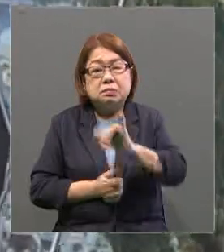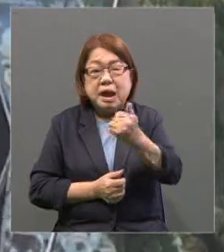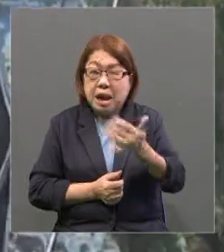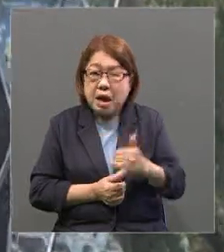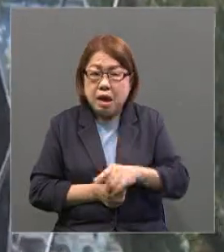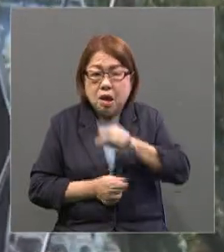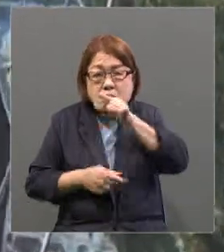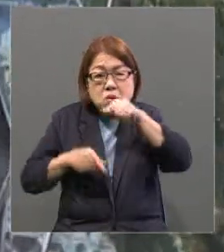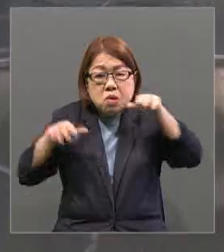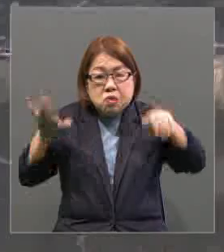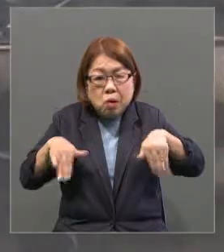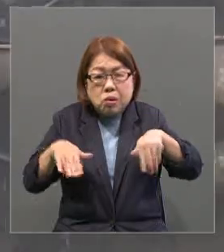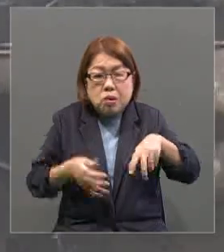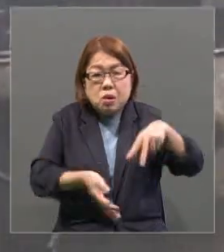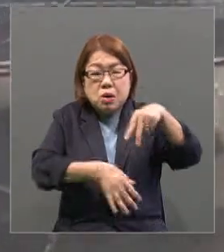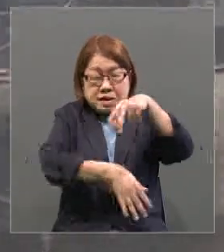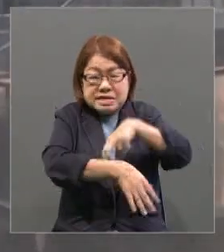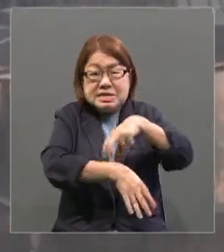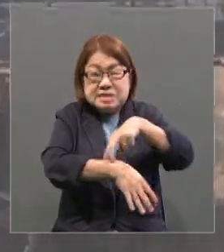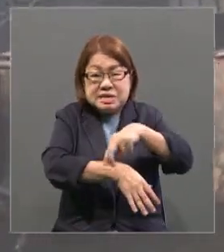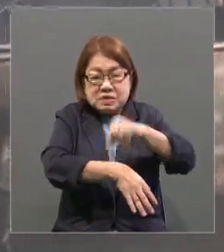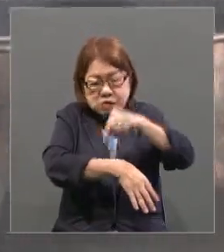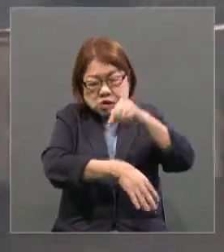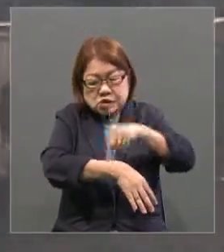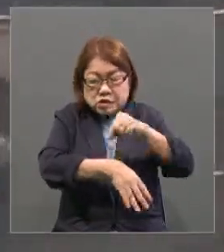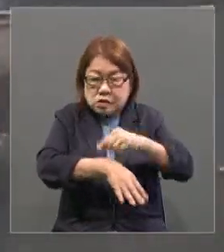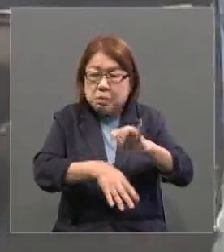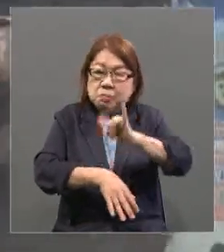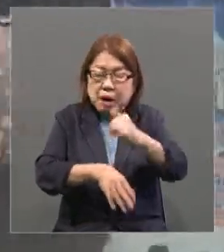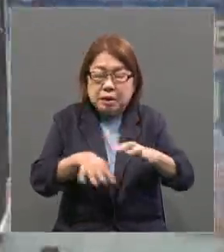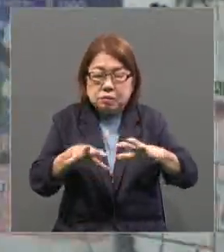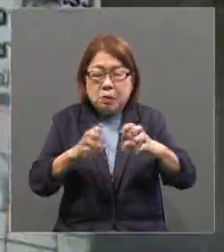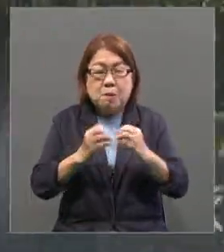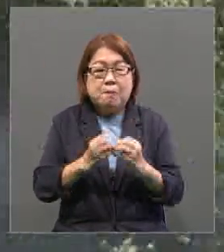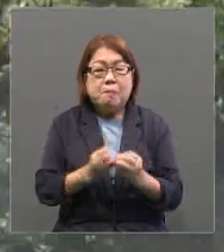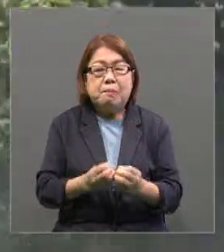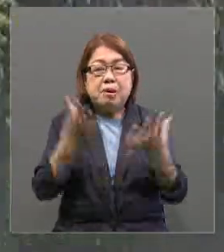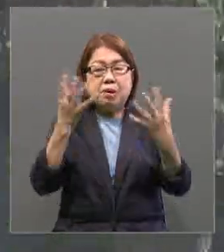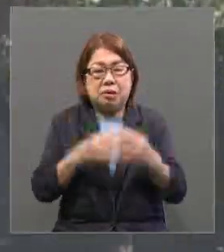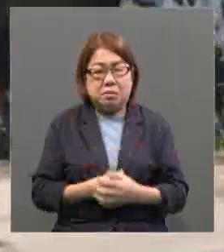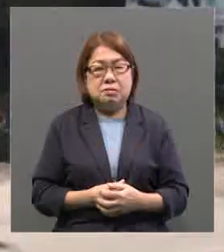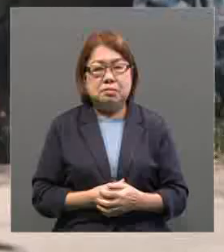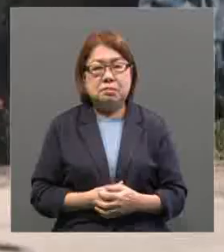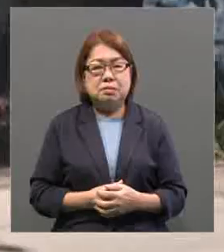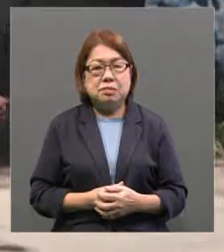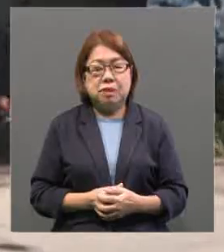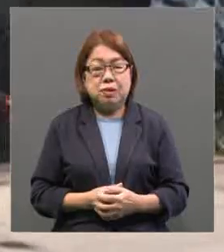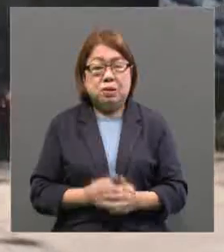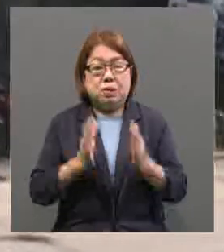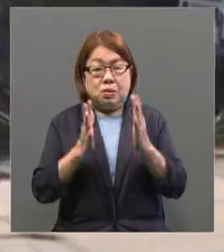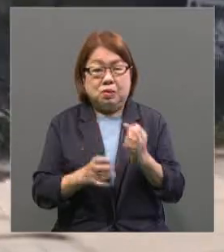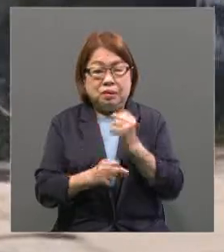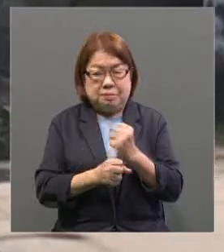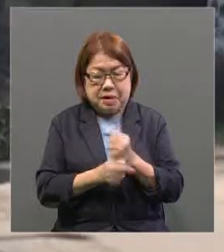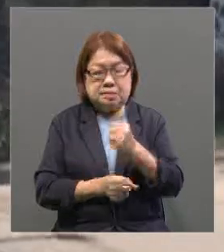กค่ะที่บินไปจับบริเวณสายไฟแล้วก็ทำให้ไฟช็อตไฟลัดวงจรก่อนที่จะเกิดการลุกไหม้อย่างรุนแรงเจ้าหน้าที่เข้